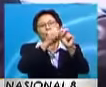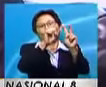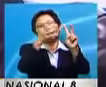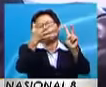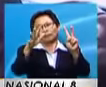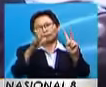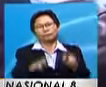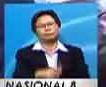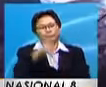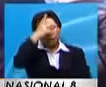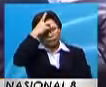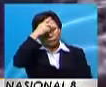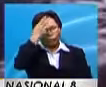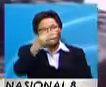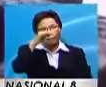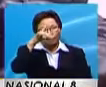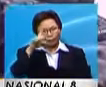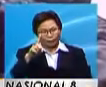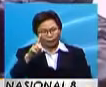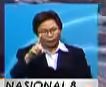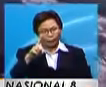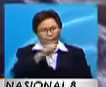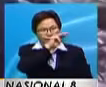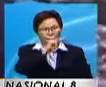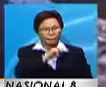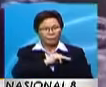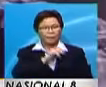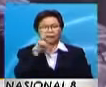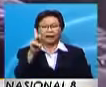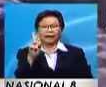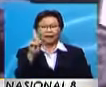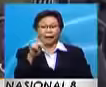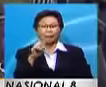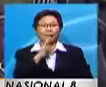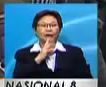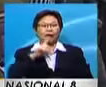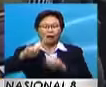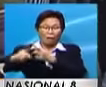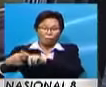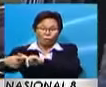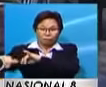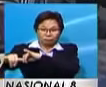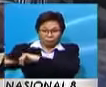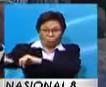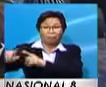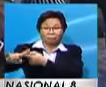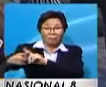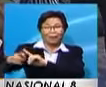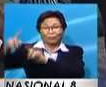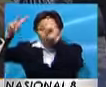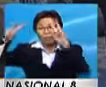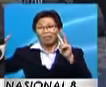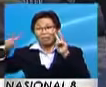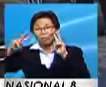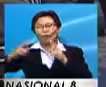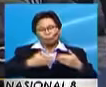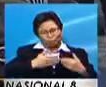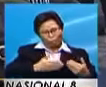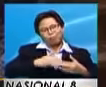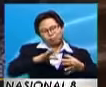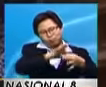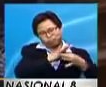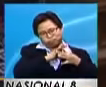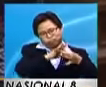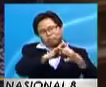dalam ritus W dokter Ahmad Syahid yang juga Menteri Dalam Negeri berkata bahkan sejawatnya itu turut menyatakan komitmen untuk memberi